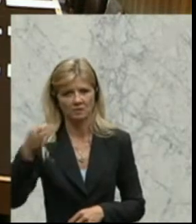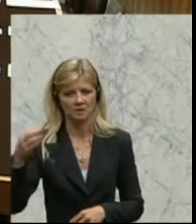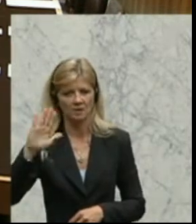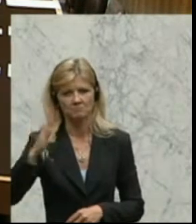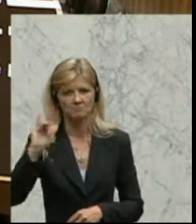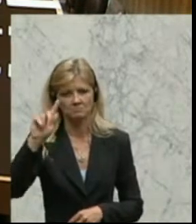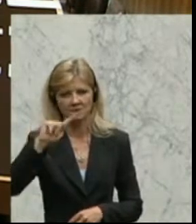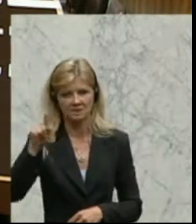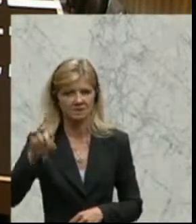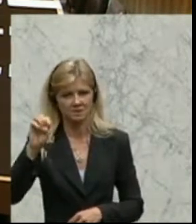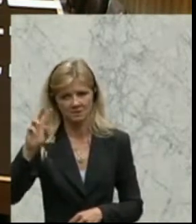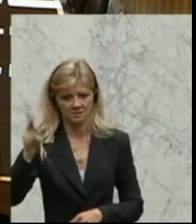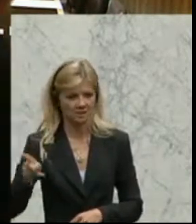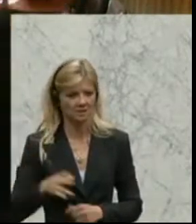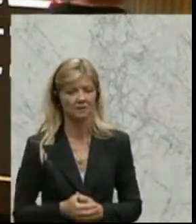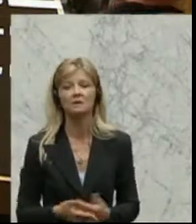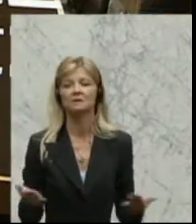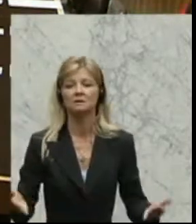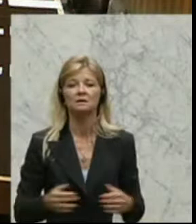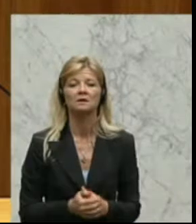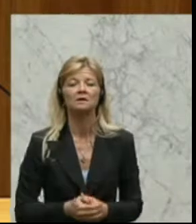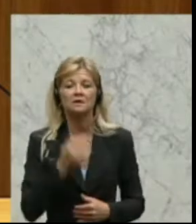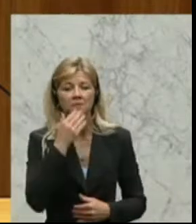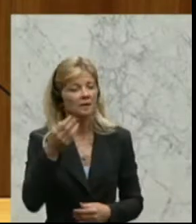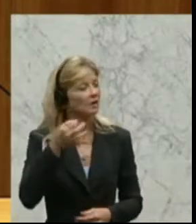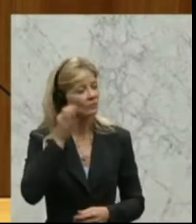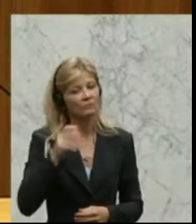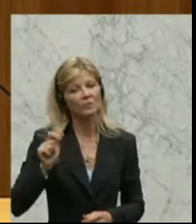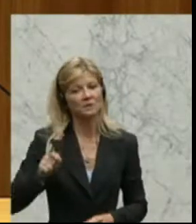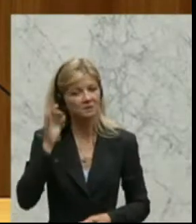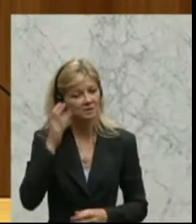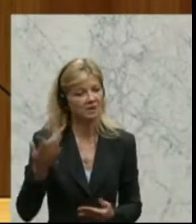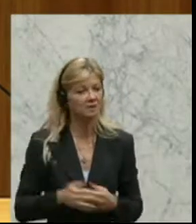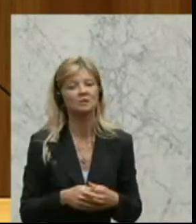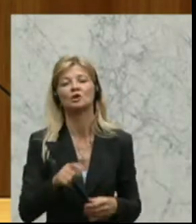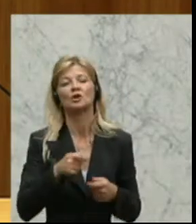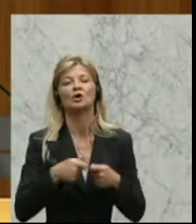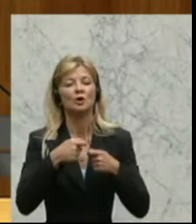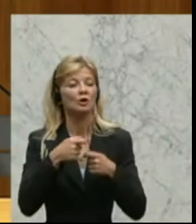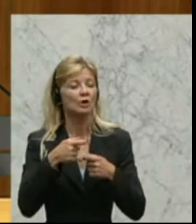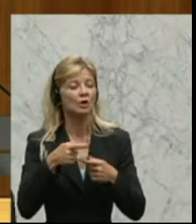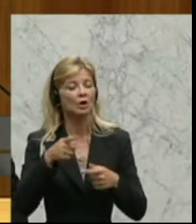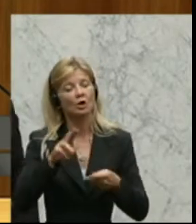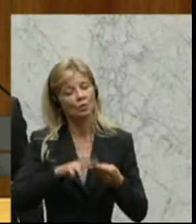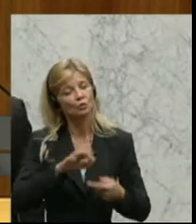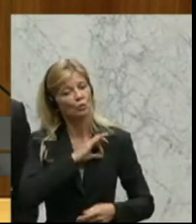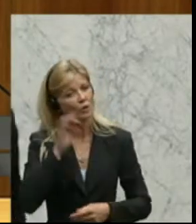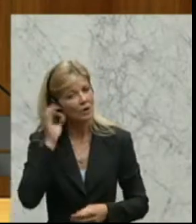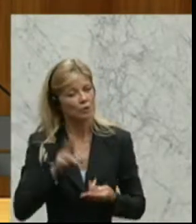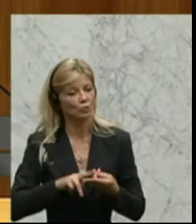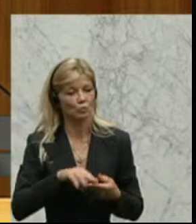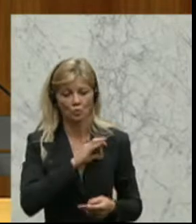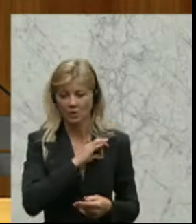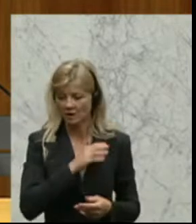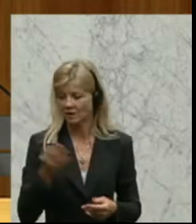Kollegen, ich wollte der Frau Abgeordneten Klubobfrau Nachbauer mit ihr gerne noch in den Dialog treten, weil sie ja die Anfrage eingebracht hat. Vielleicht kann